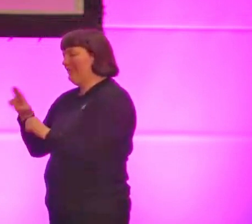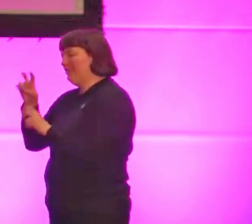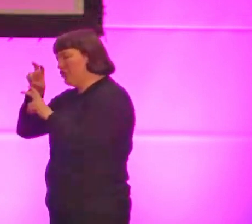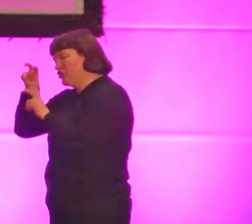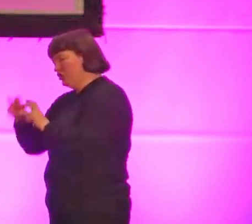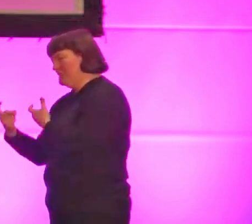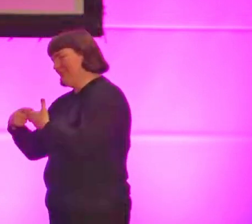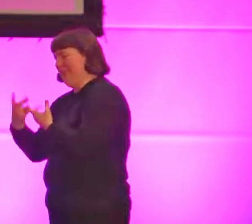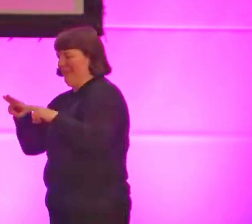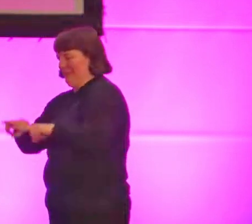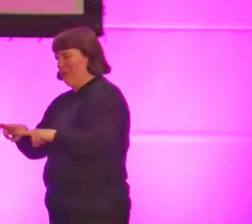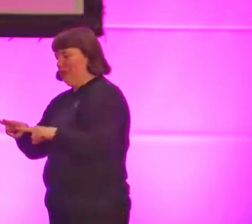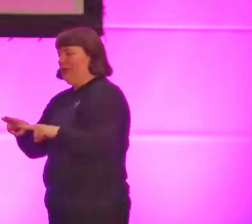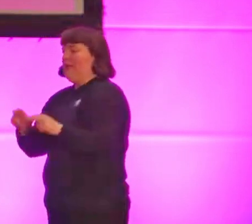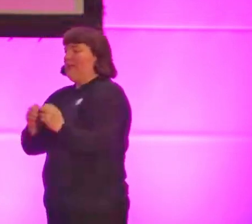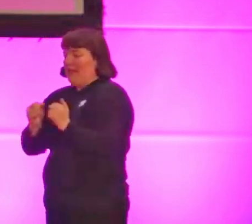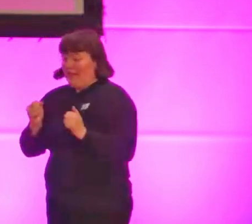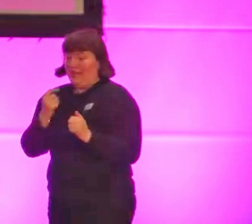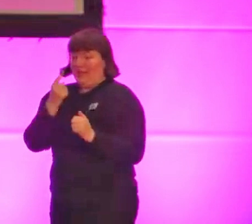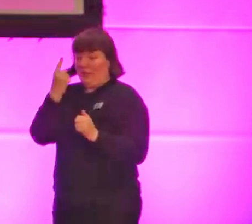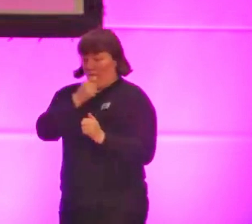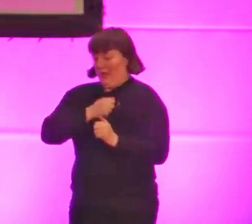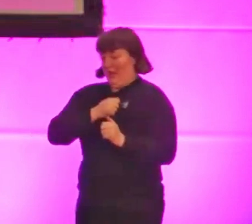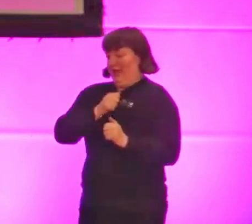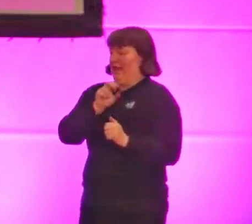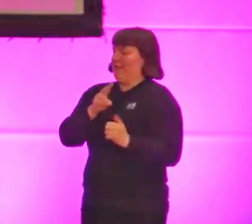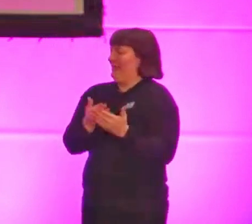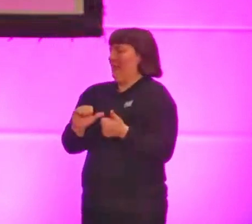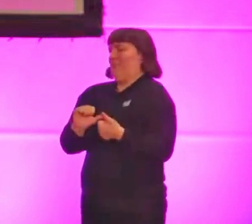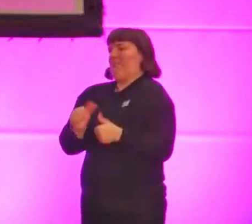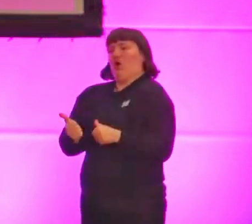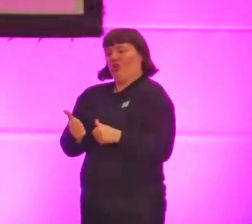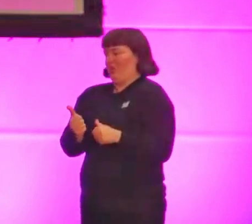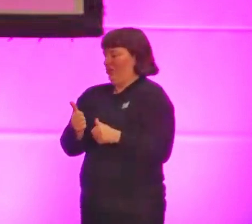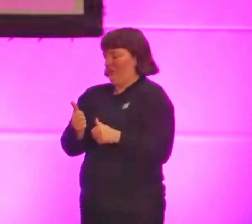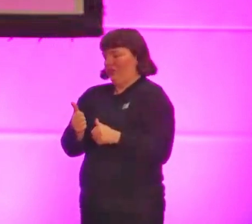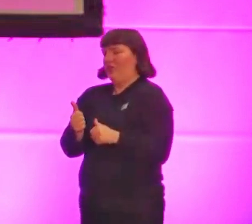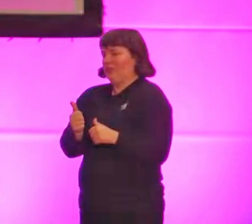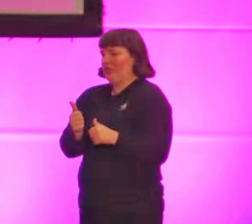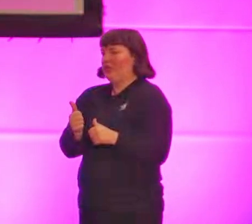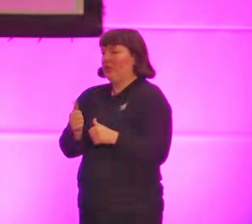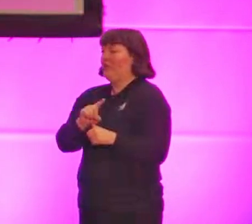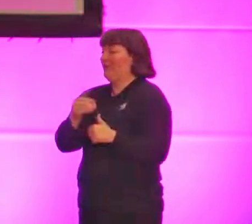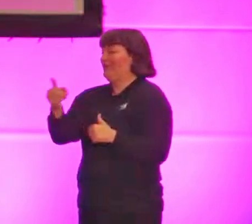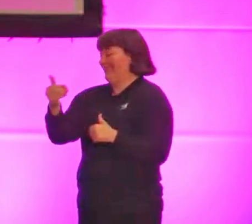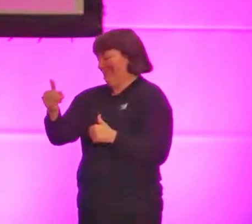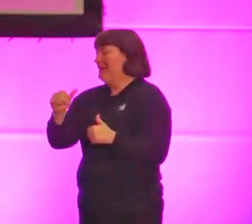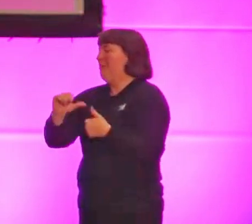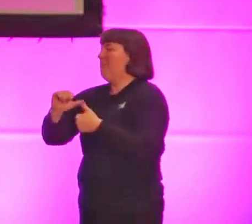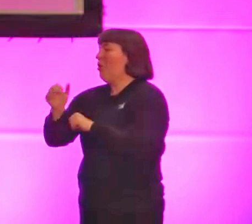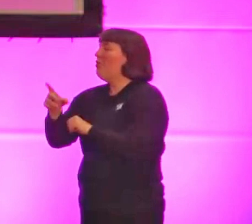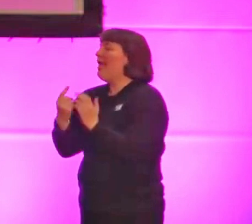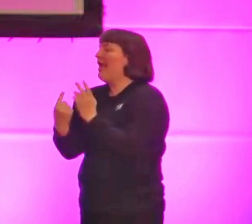Men målsägare och deras advokater, de är inte parter. De blir parter först efter ett